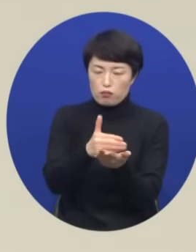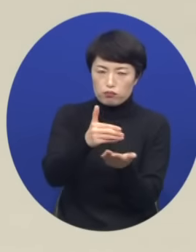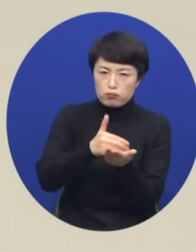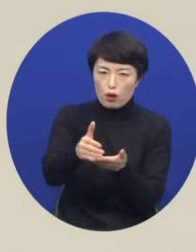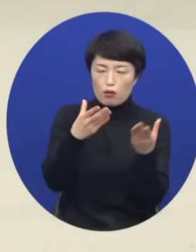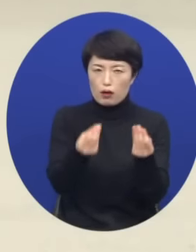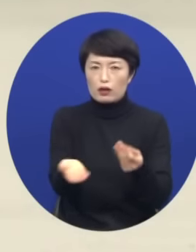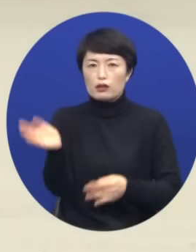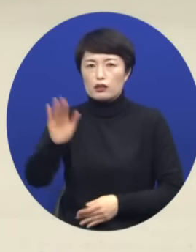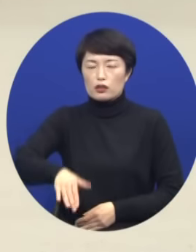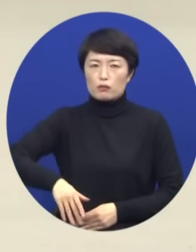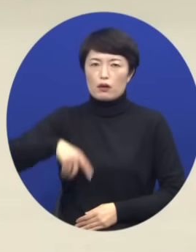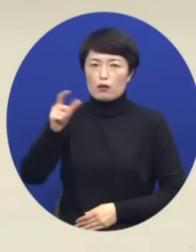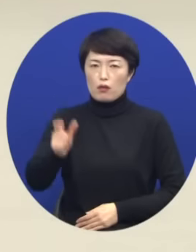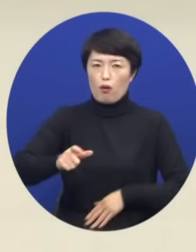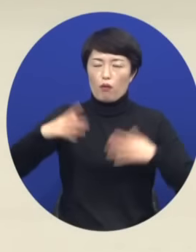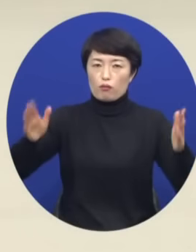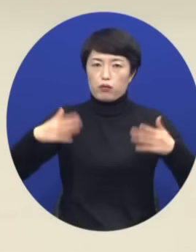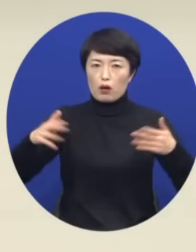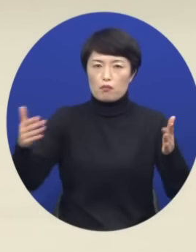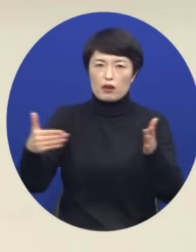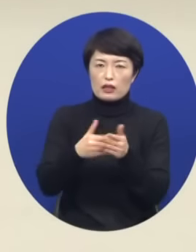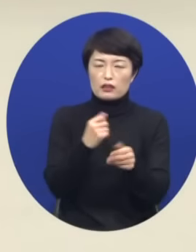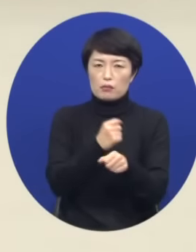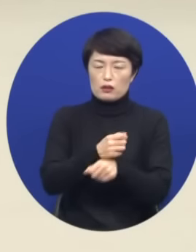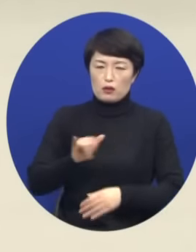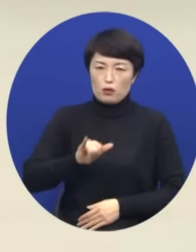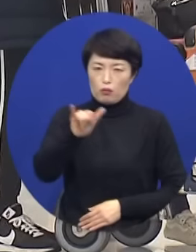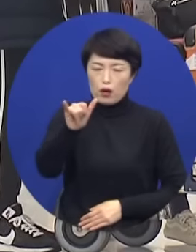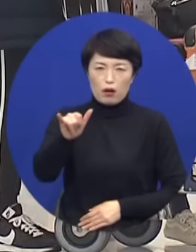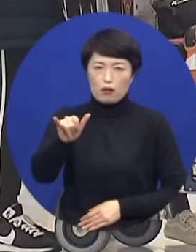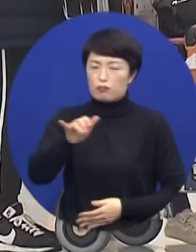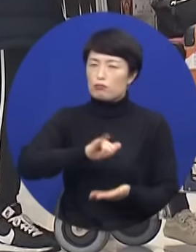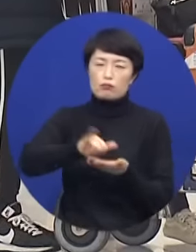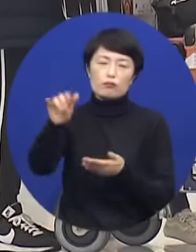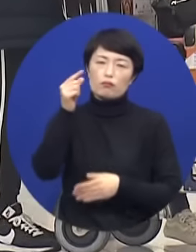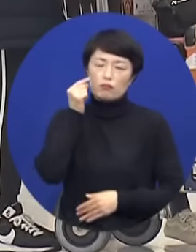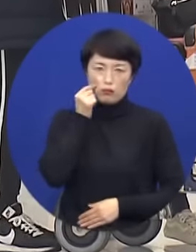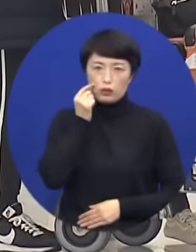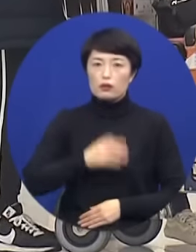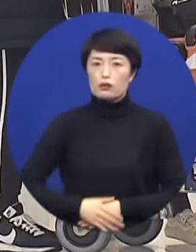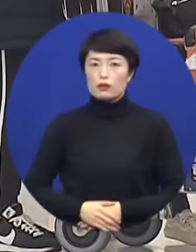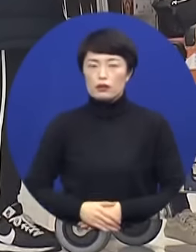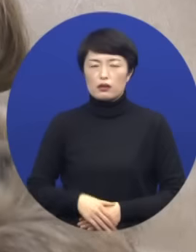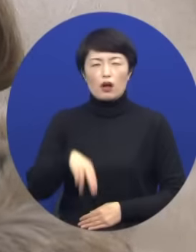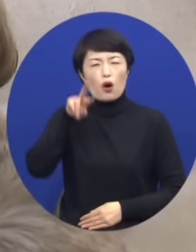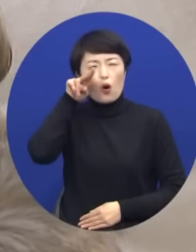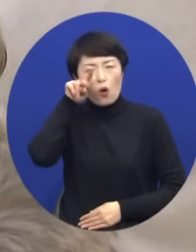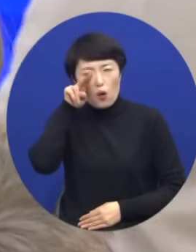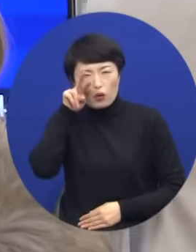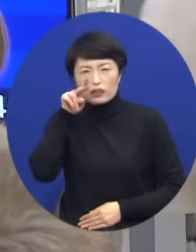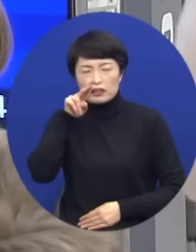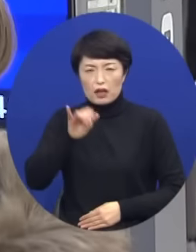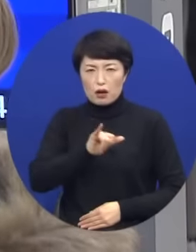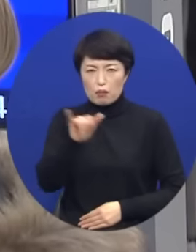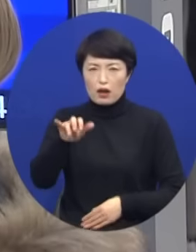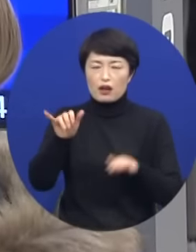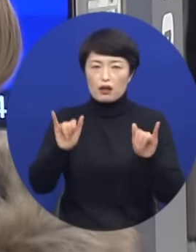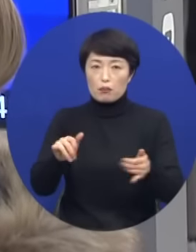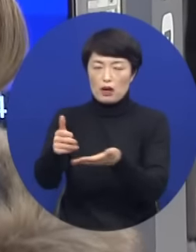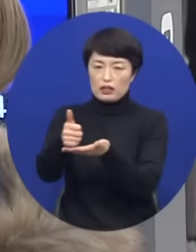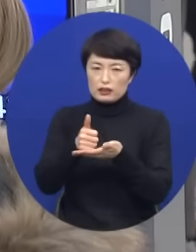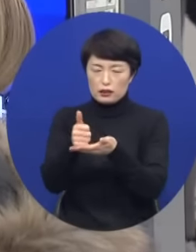불면서 항공기들은 꼼짝없이 발이 묶였습니다. 그래도 혹시나 하는 생각에 승객들은